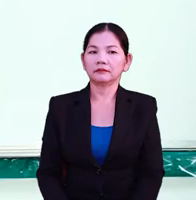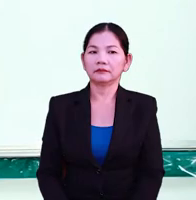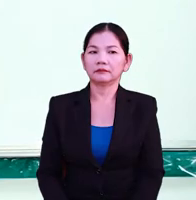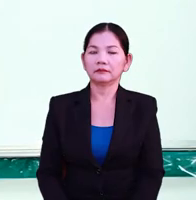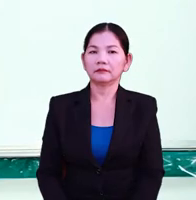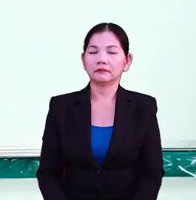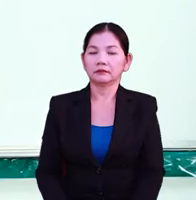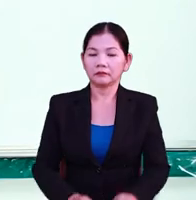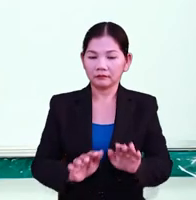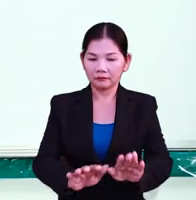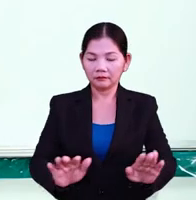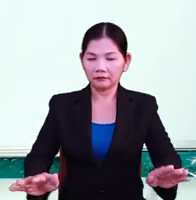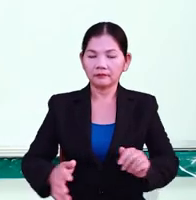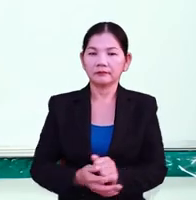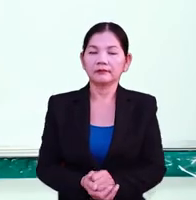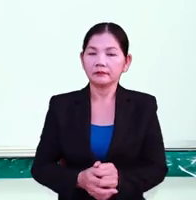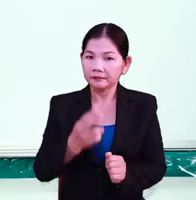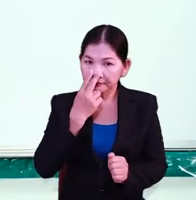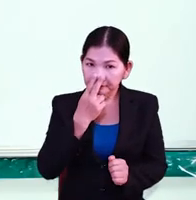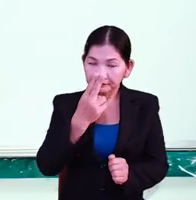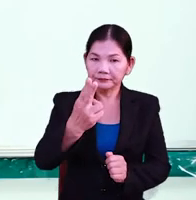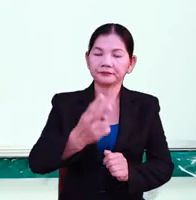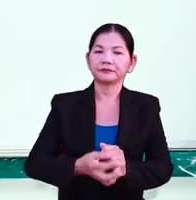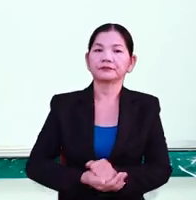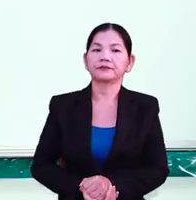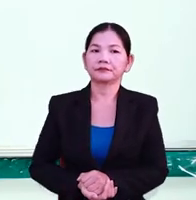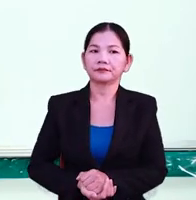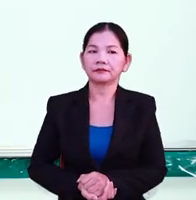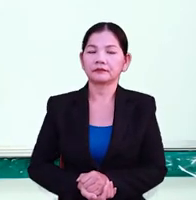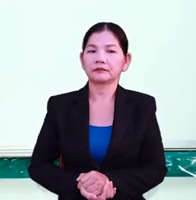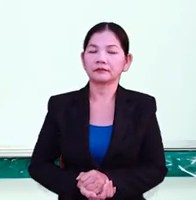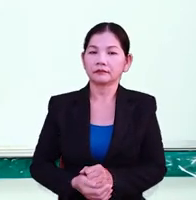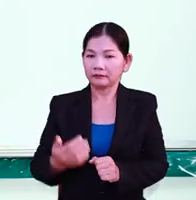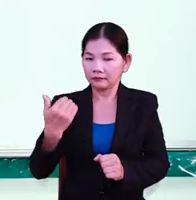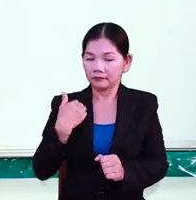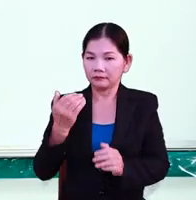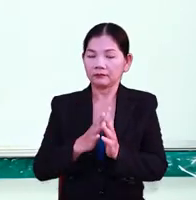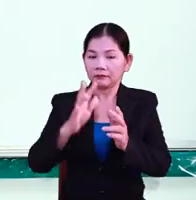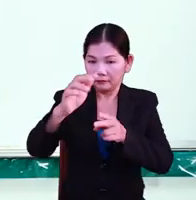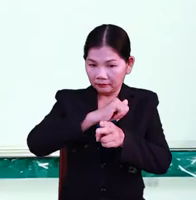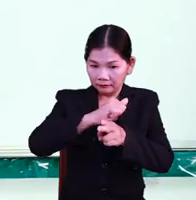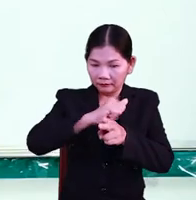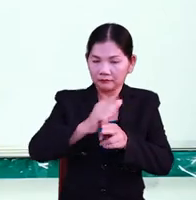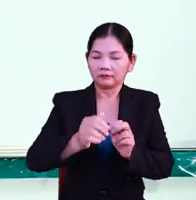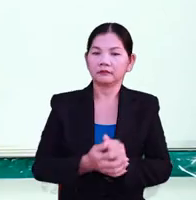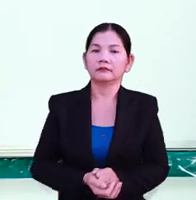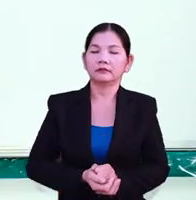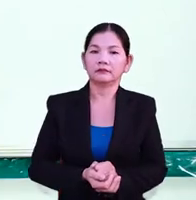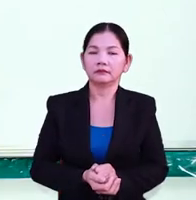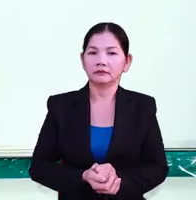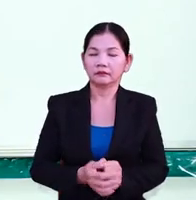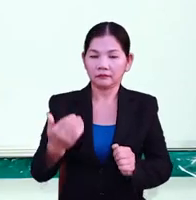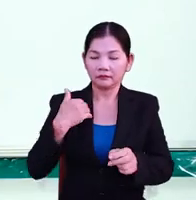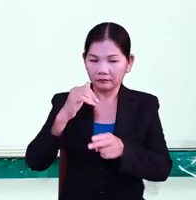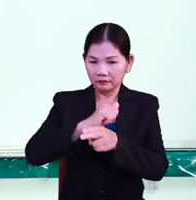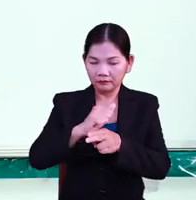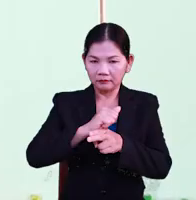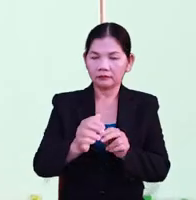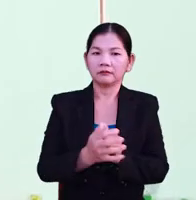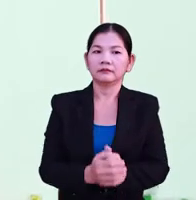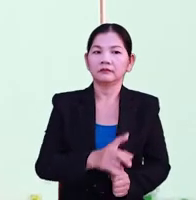ចាកូនកូនចាកូនឃើញទេចាអ្នកគ្រូមានលំហាត់ណាកូនណាចាអញ្ចឹងអ្នកគ្រូមានលំហាត់